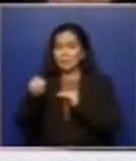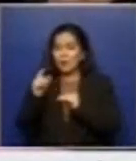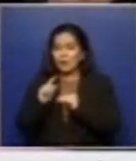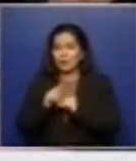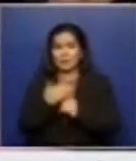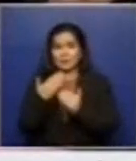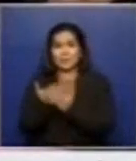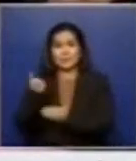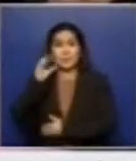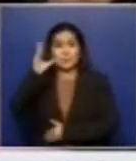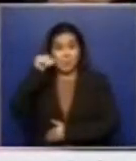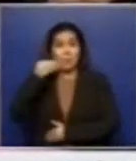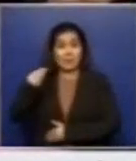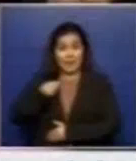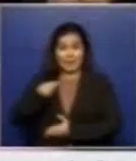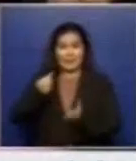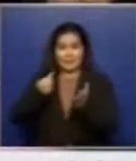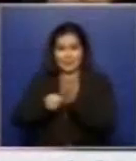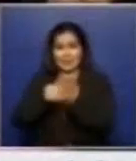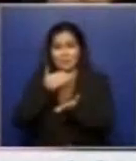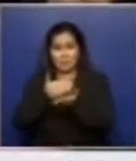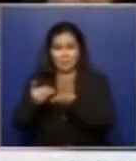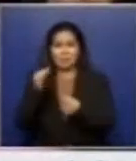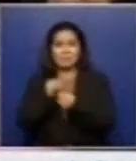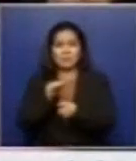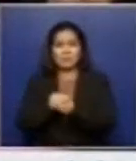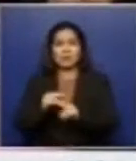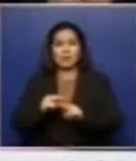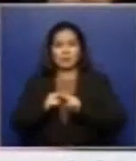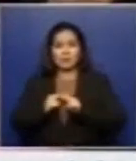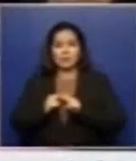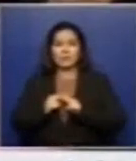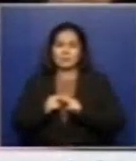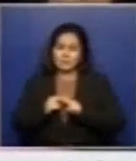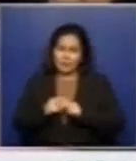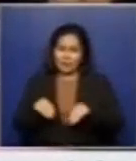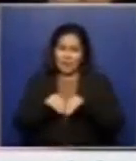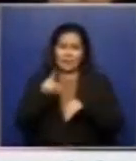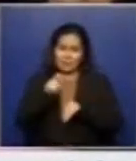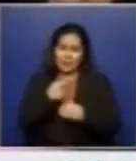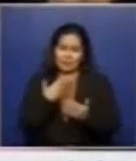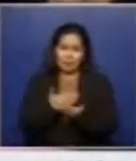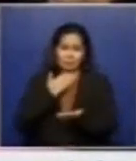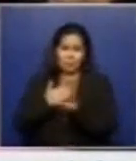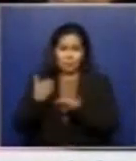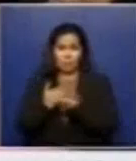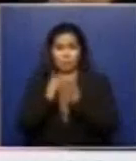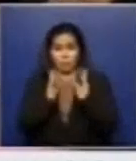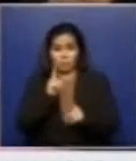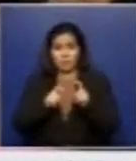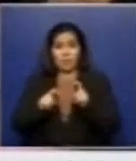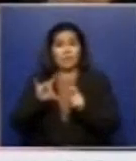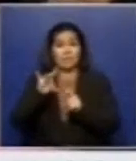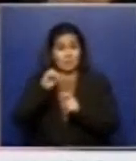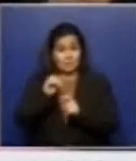านี่กูยืมตังพ่อมาให้มึงติดหนี้กูผ่อนกูด้วยก็ดูดเลือดน้องอีกข้างหนึ่ง80รายตายไปแล้วครับอีก